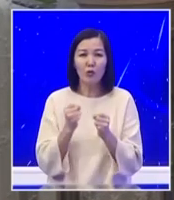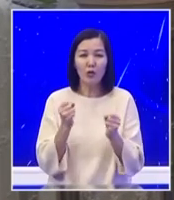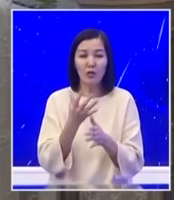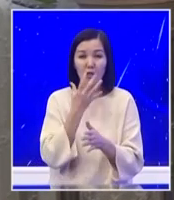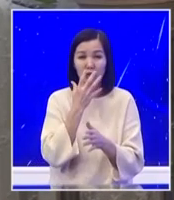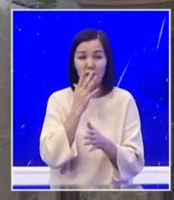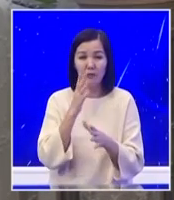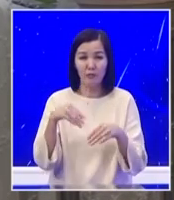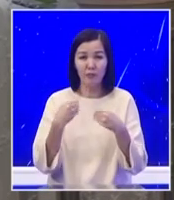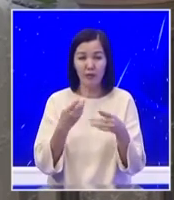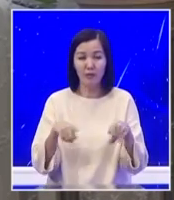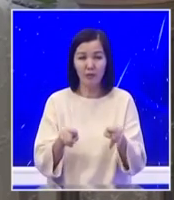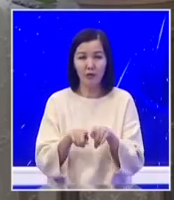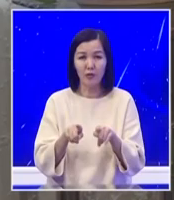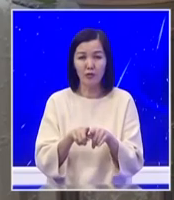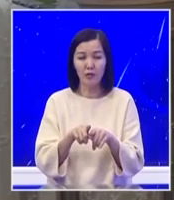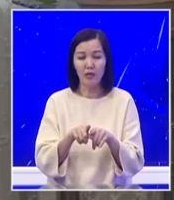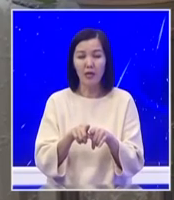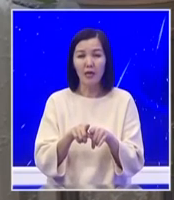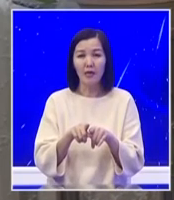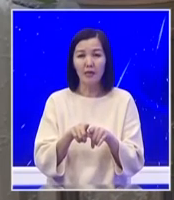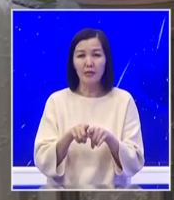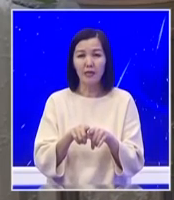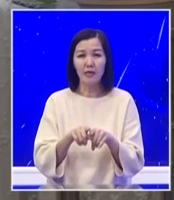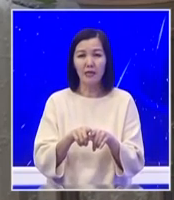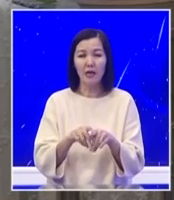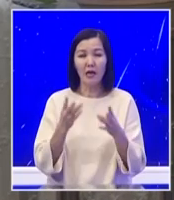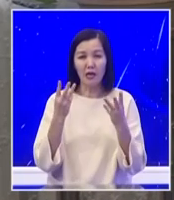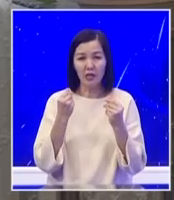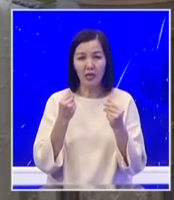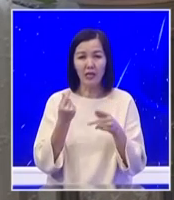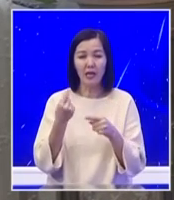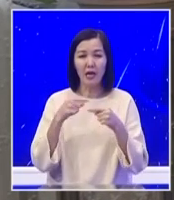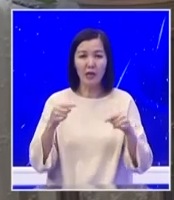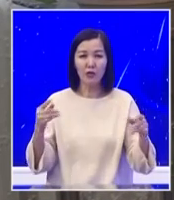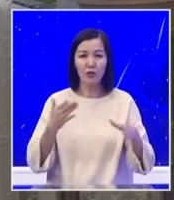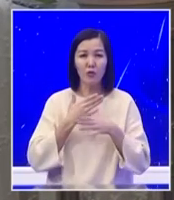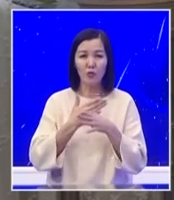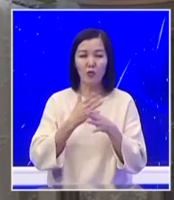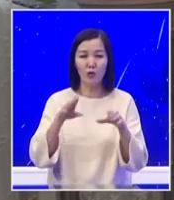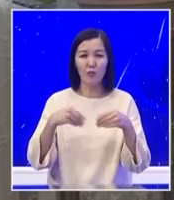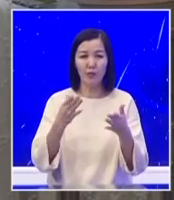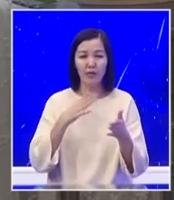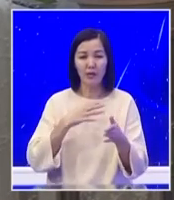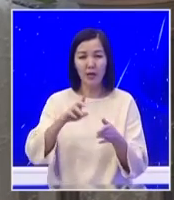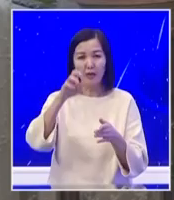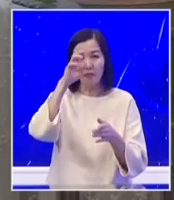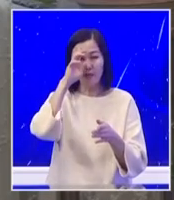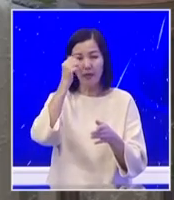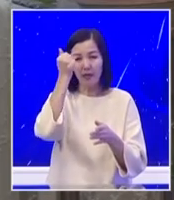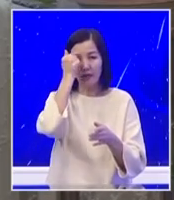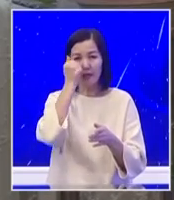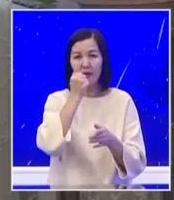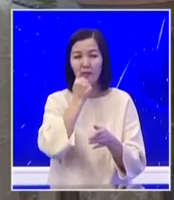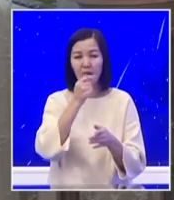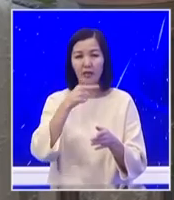ғой. Сол кезде біз өзімізді солай сезіндік. Қаржылай да, моральдық та қолдау болды. Сол үшін мемлекетімізге шексіз